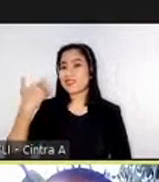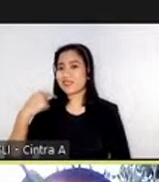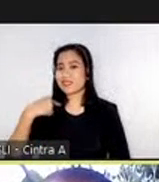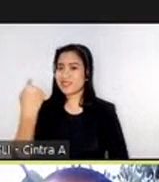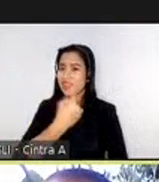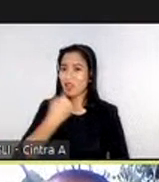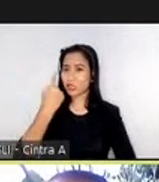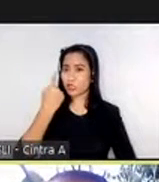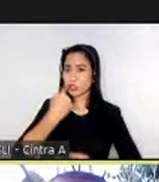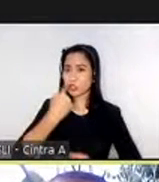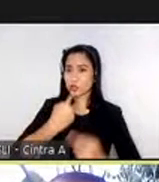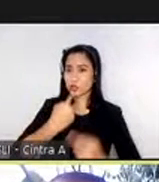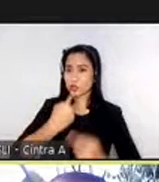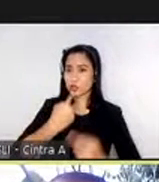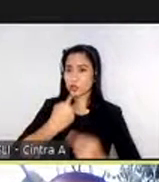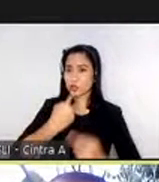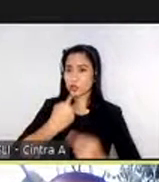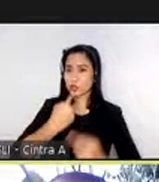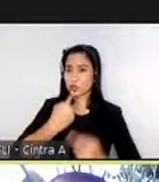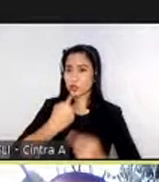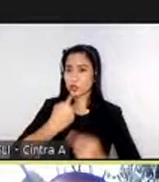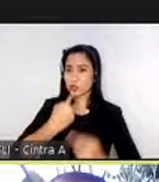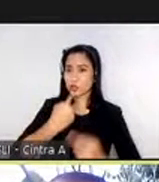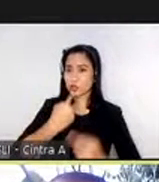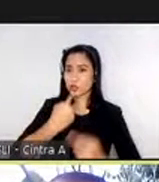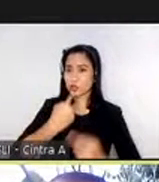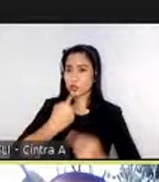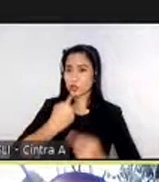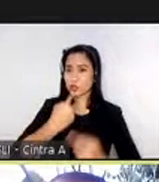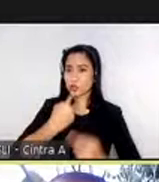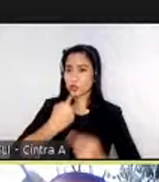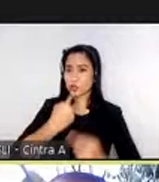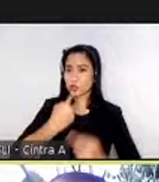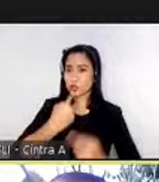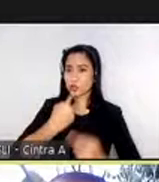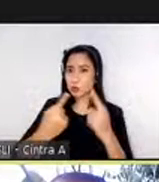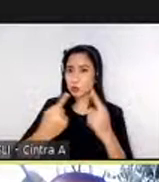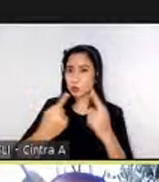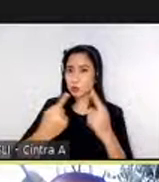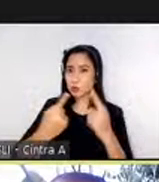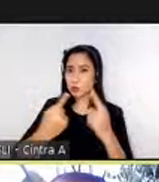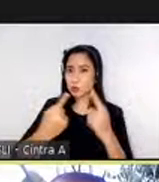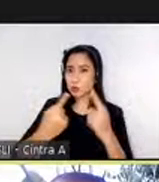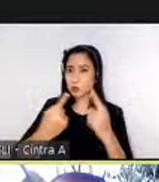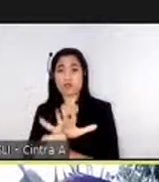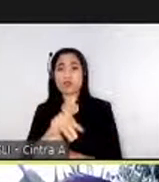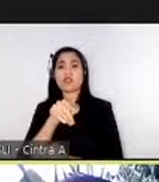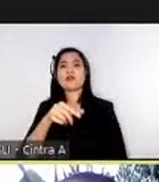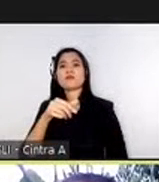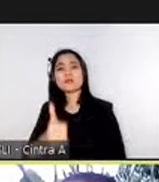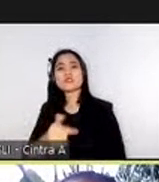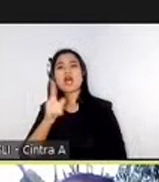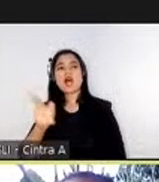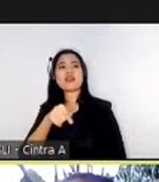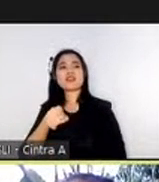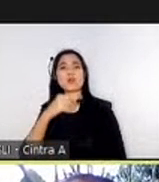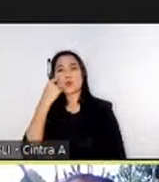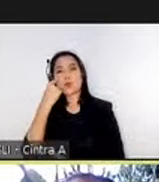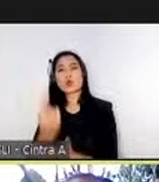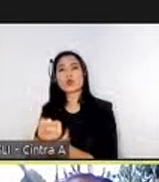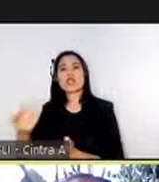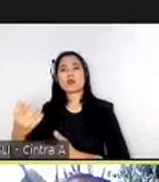Anita misalnya menyampaikan bahwa situasi covid ini harus dimanfaatkan untuk menjadi alat atau bukti bagi